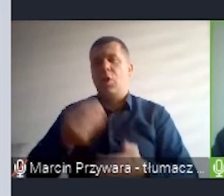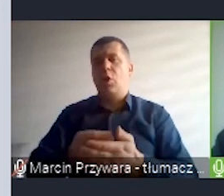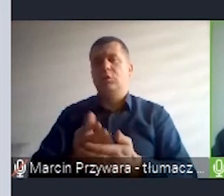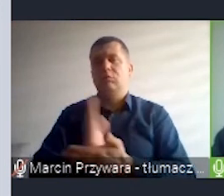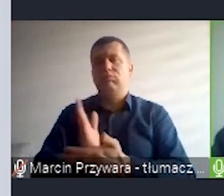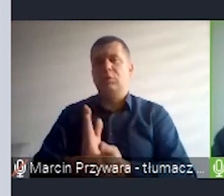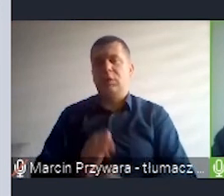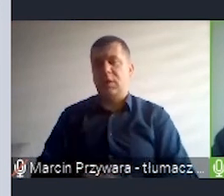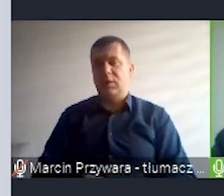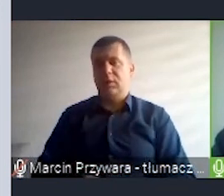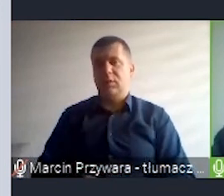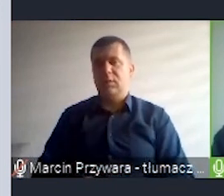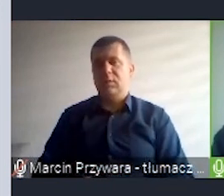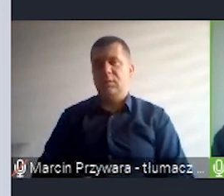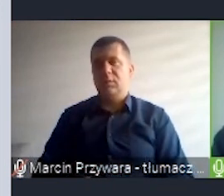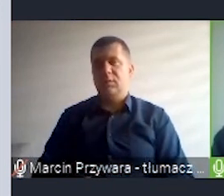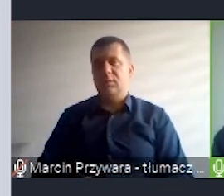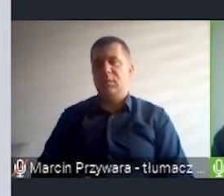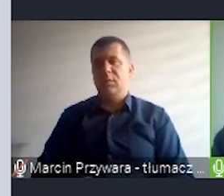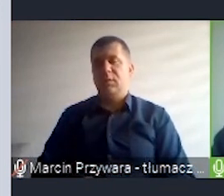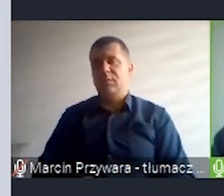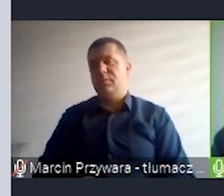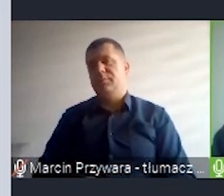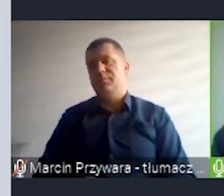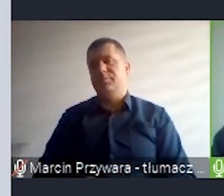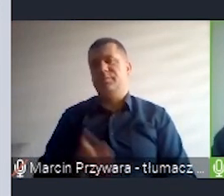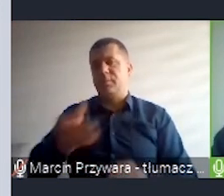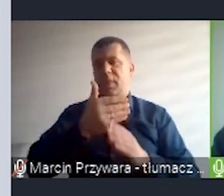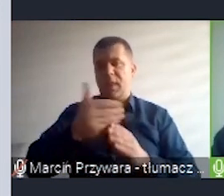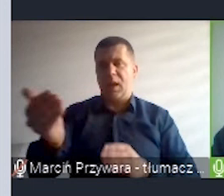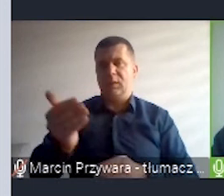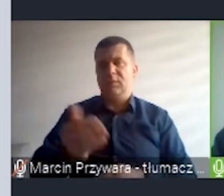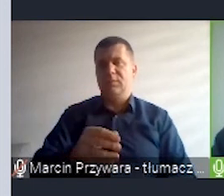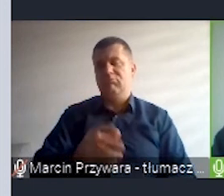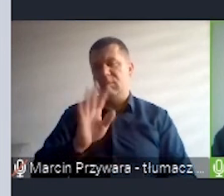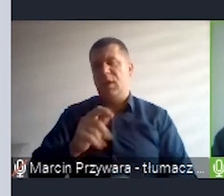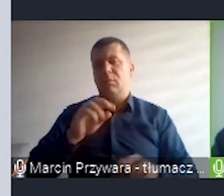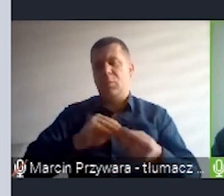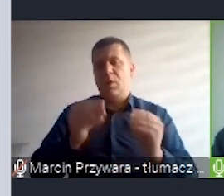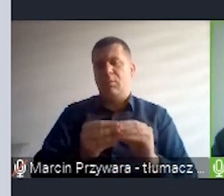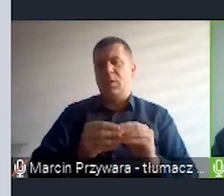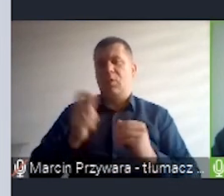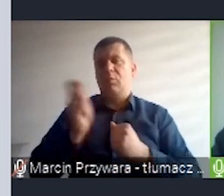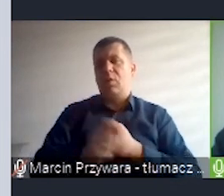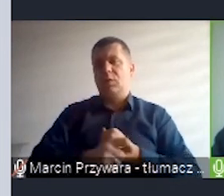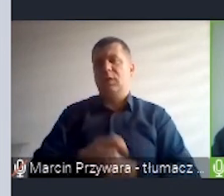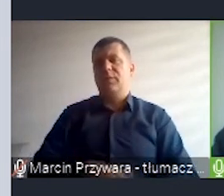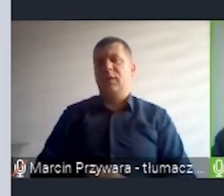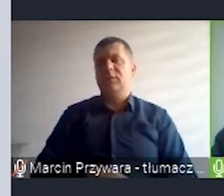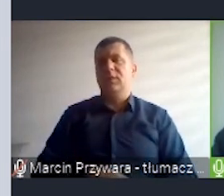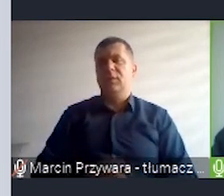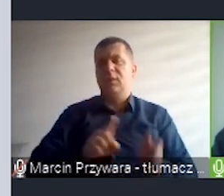pośrednich, czyli wiąże się z dalszymi sankcjami czy konsekwencjami